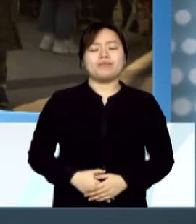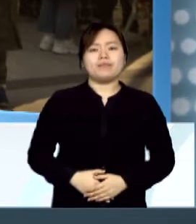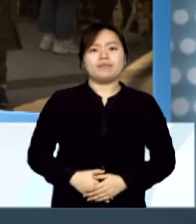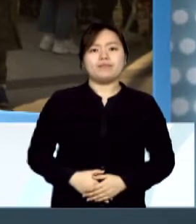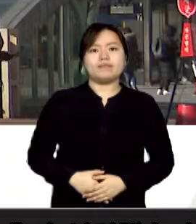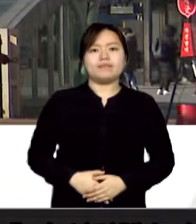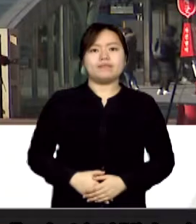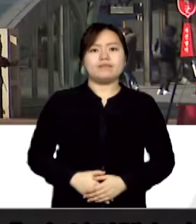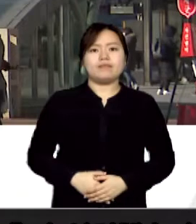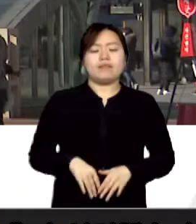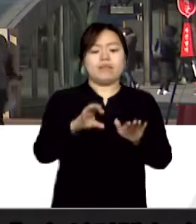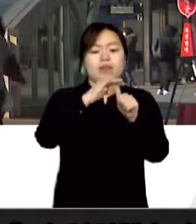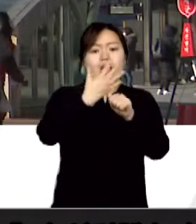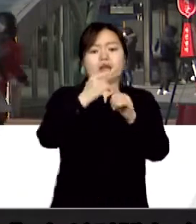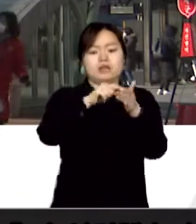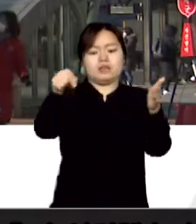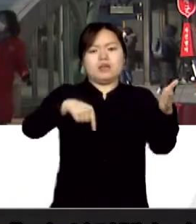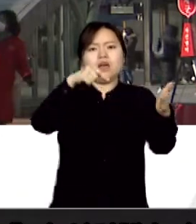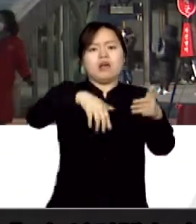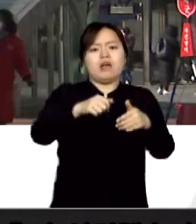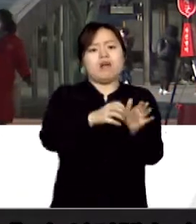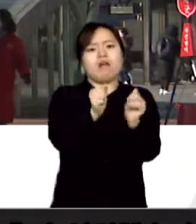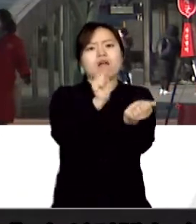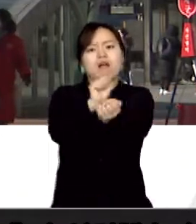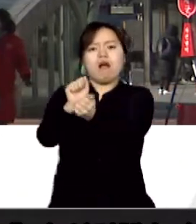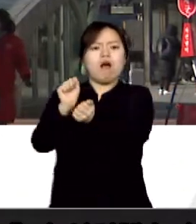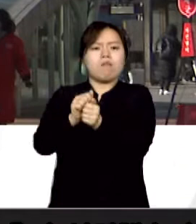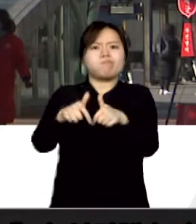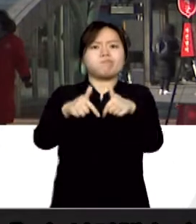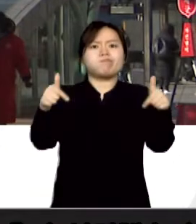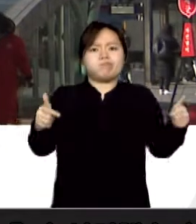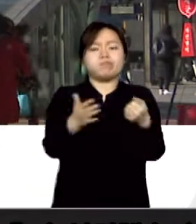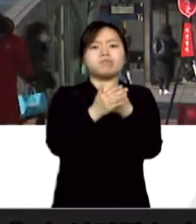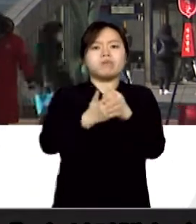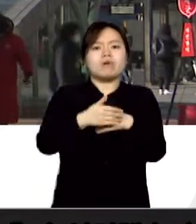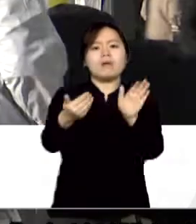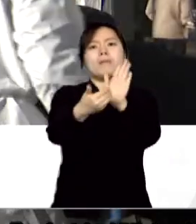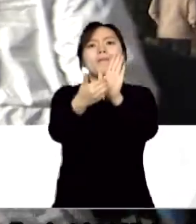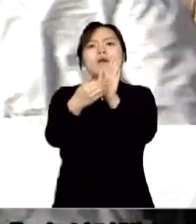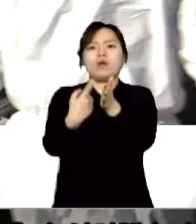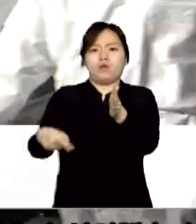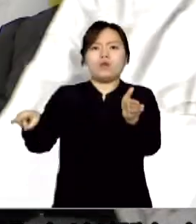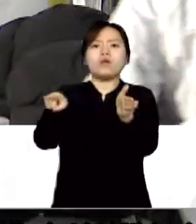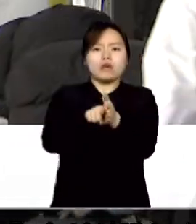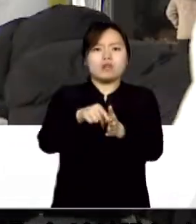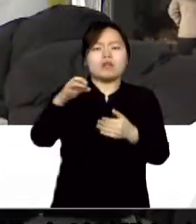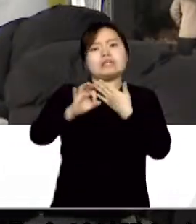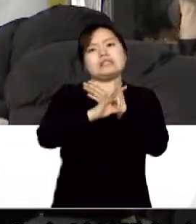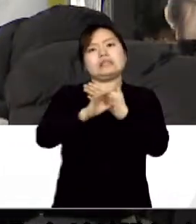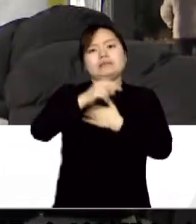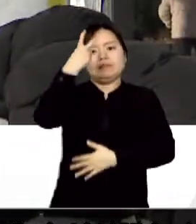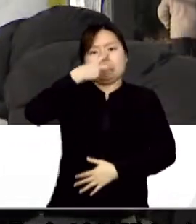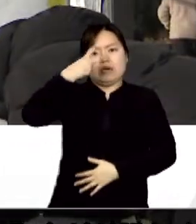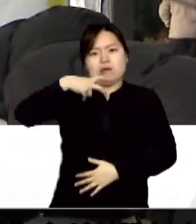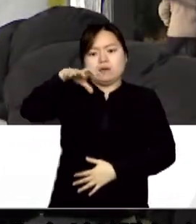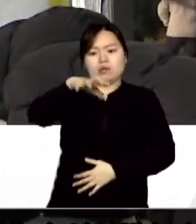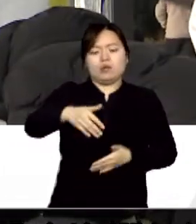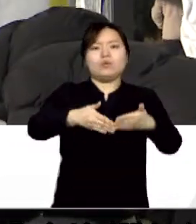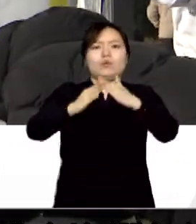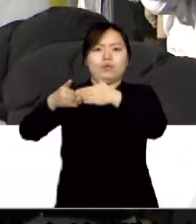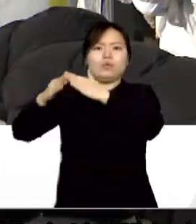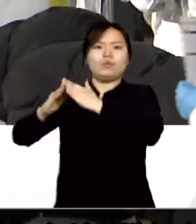보도합니다. 안양시는 코로나19 감염 확산에 따른 무증상자 전파 차단을 위해 임시선별진료소를